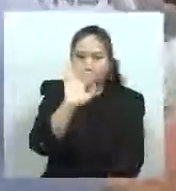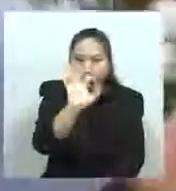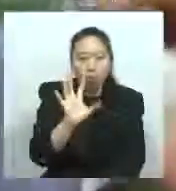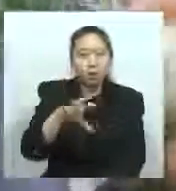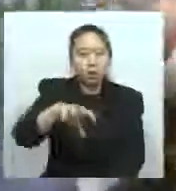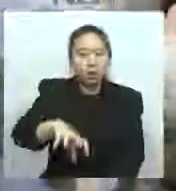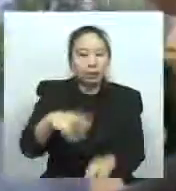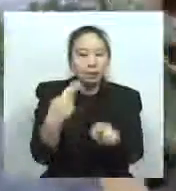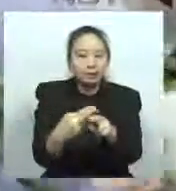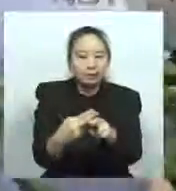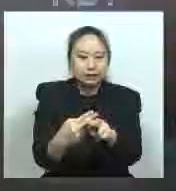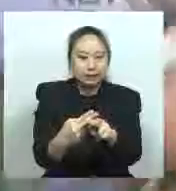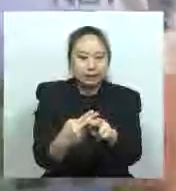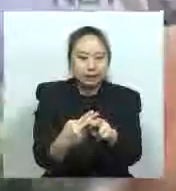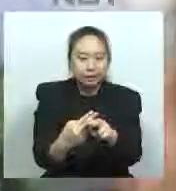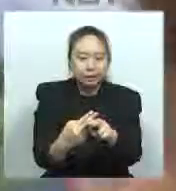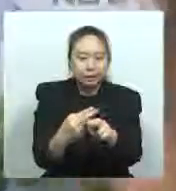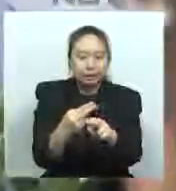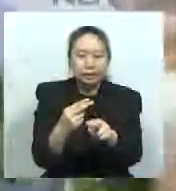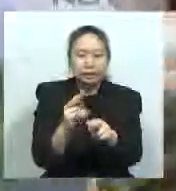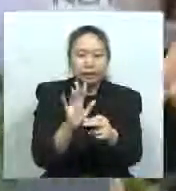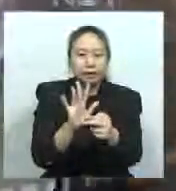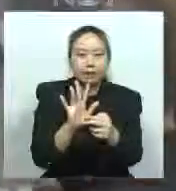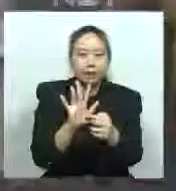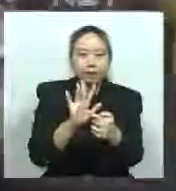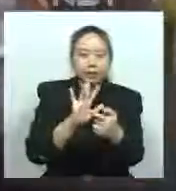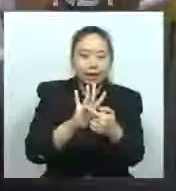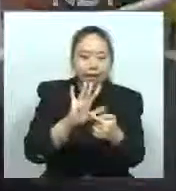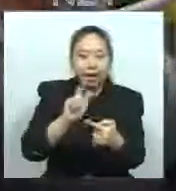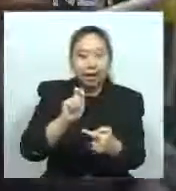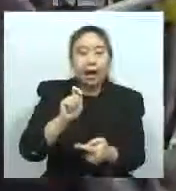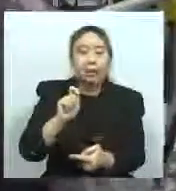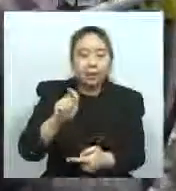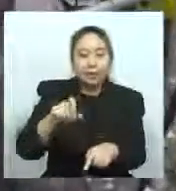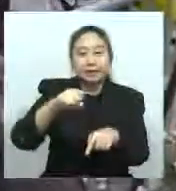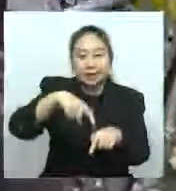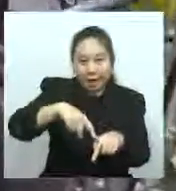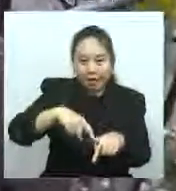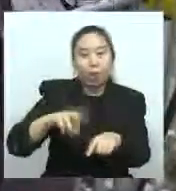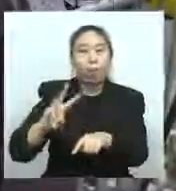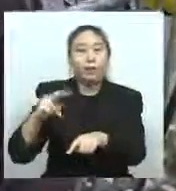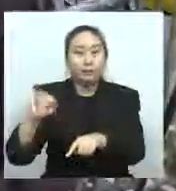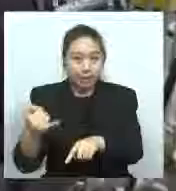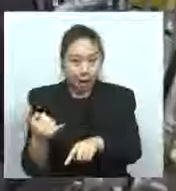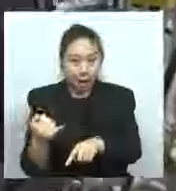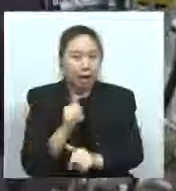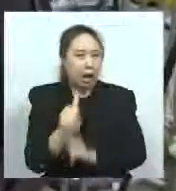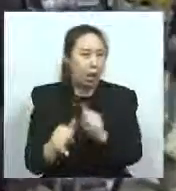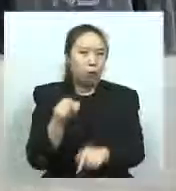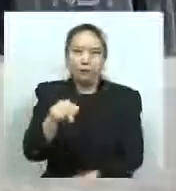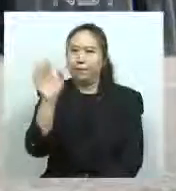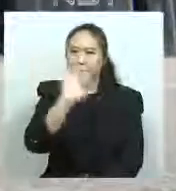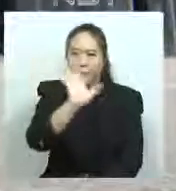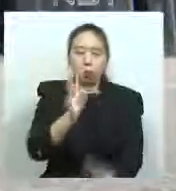านแอดมิรันตี้เซ็นทรัลแล้วก็ย่านว่านจ่ายนะคะทั้งนี้ต